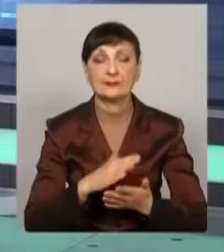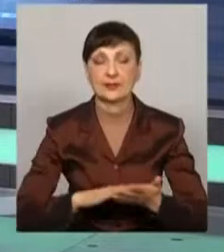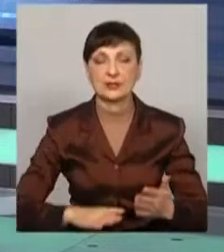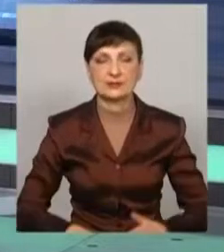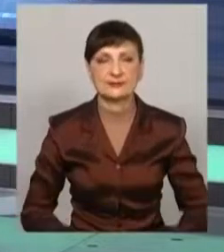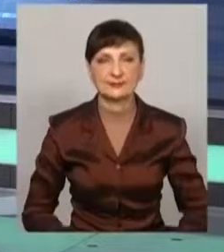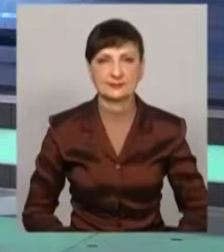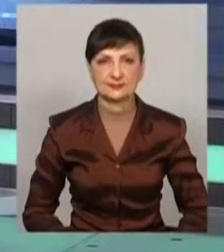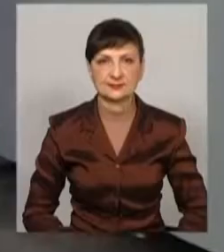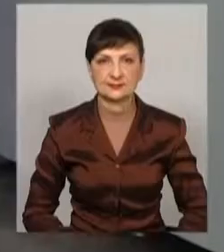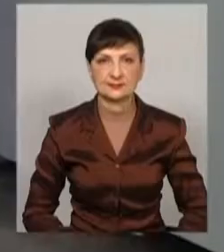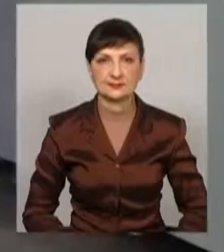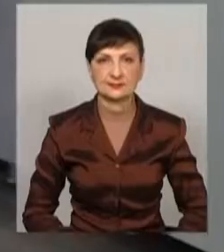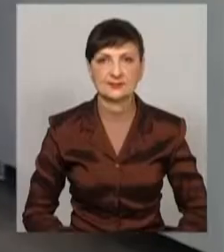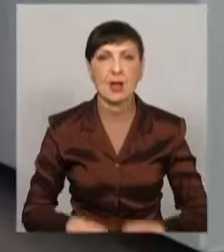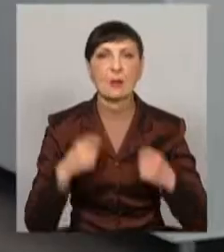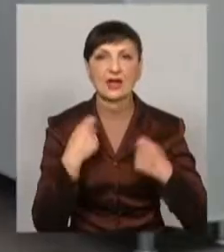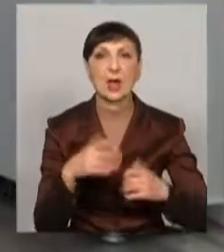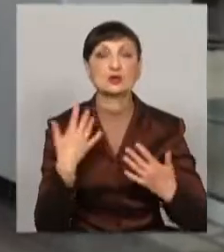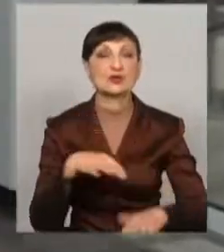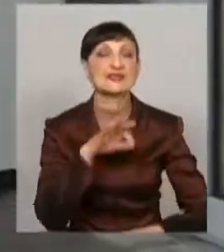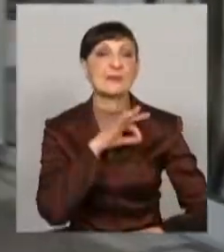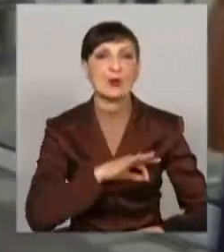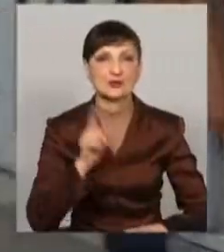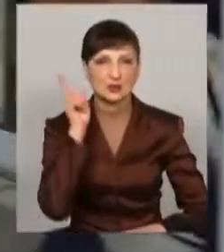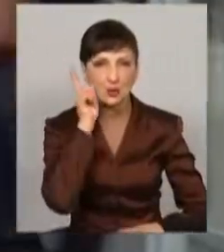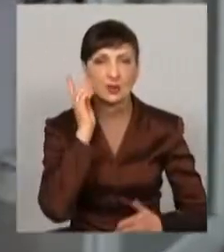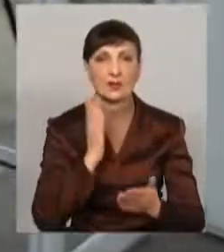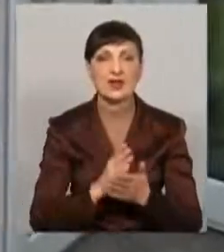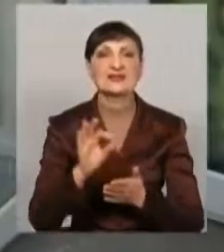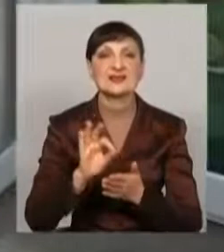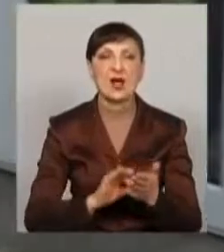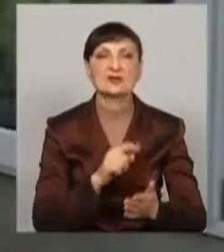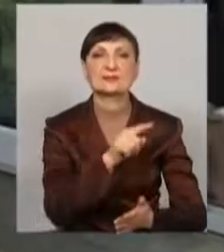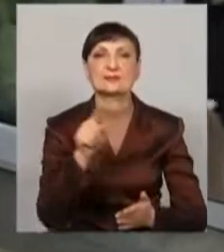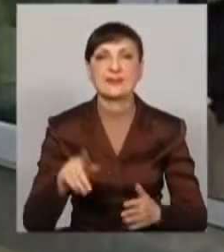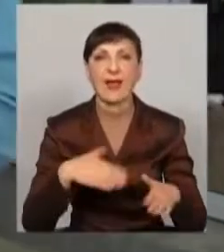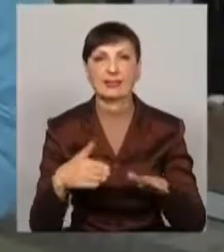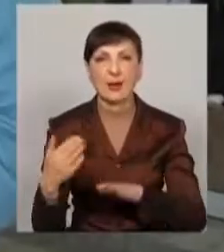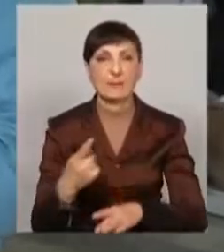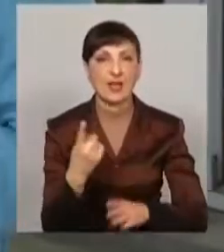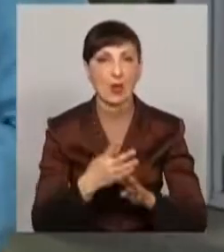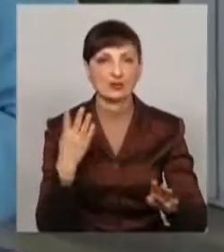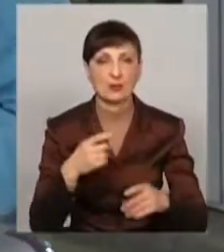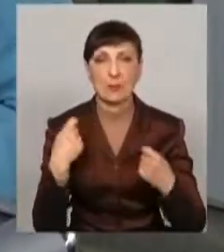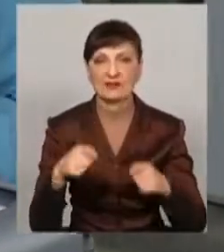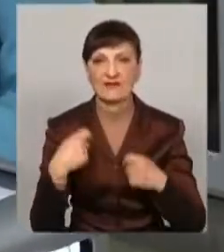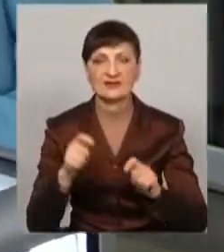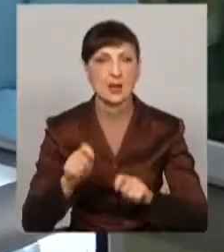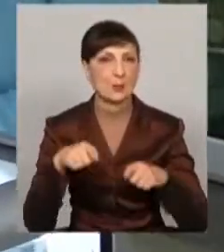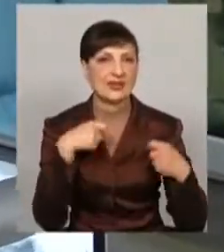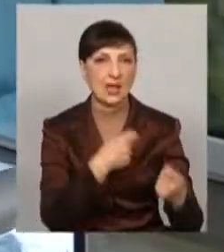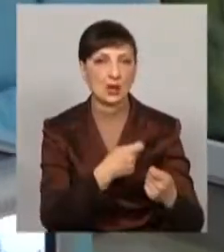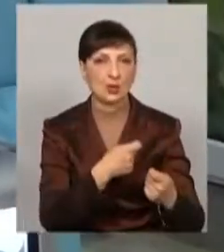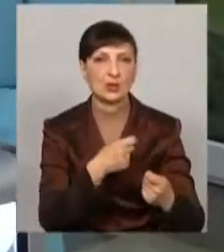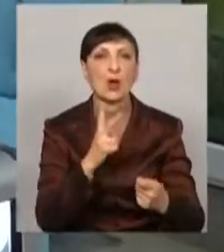Нургалиева. Продажа уже использованного телефона происходит сразу в несколько этапов. В первую очередь продавец передает телефон